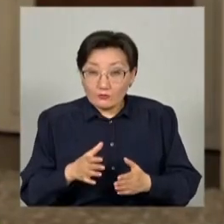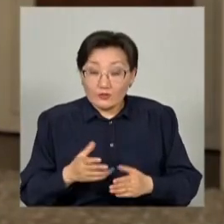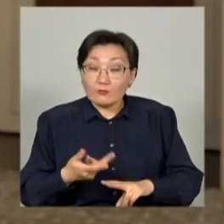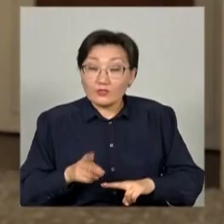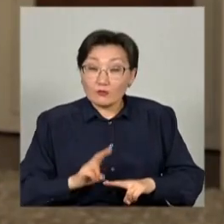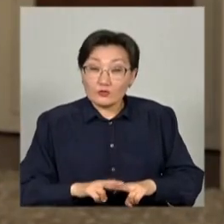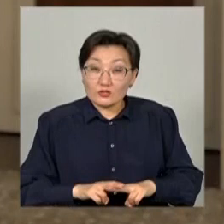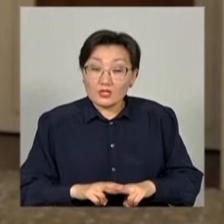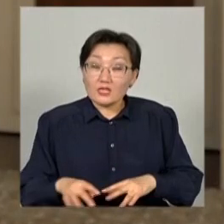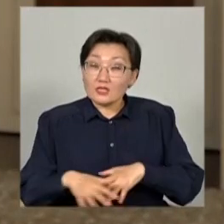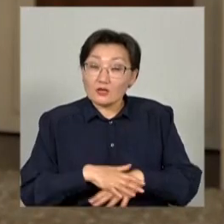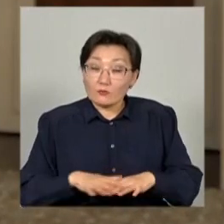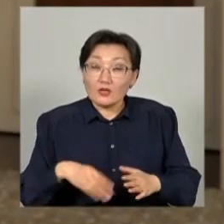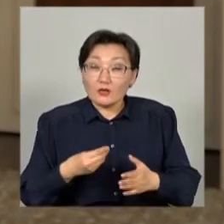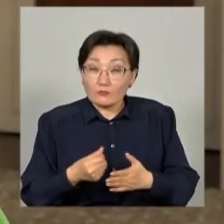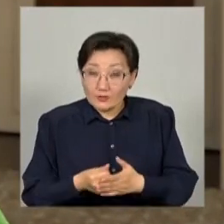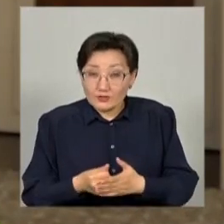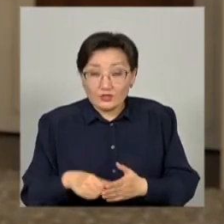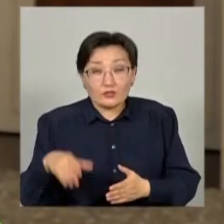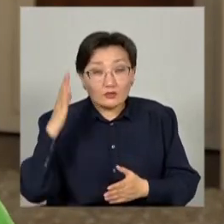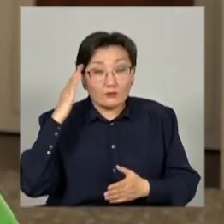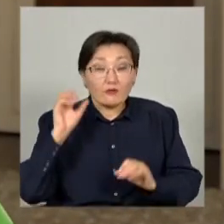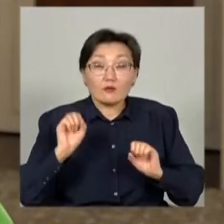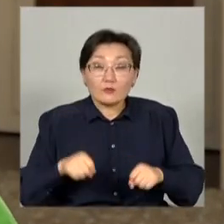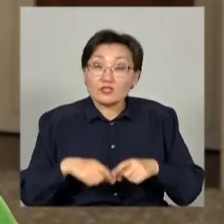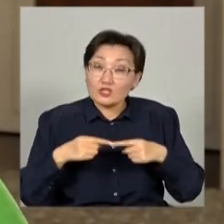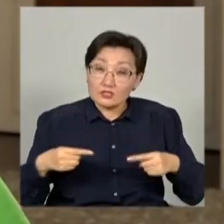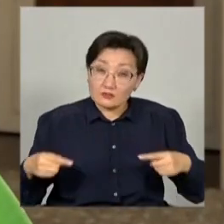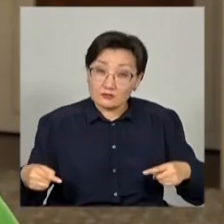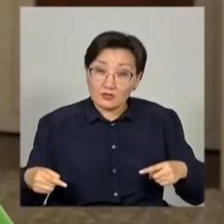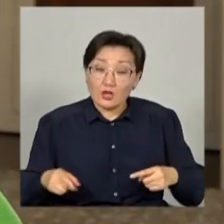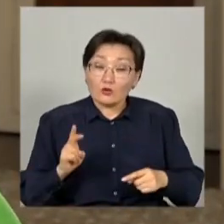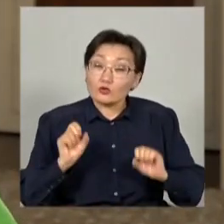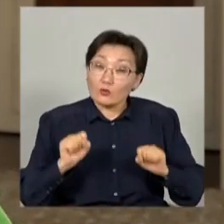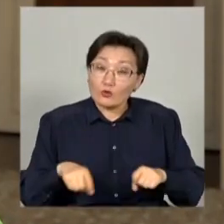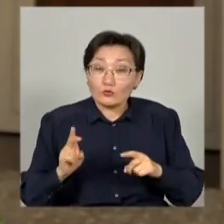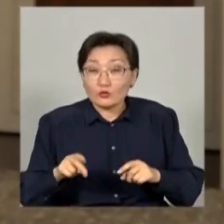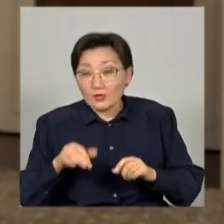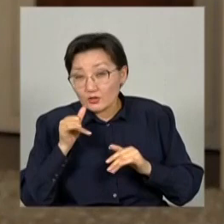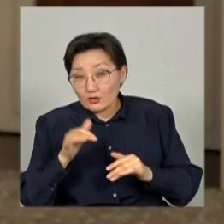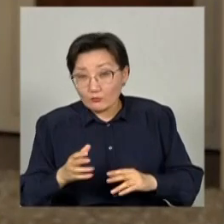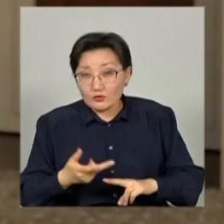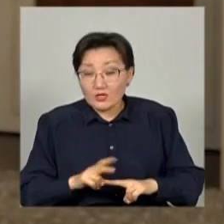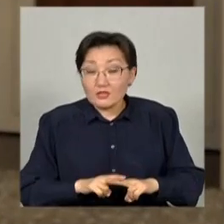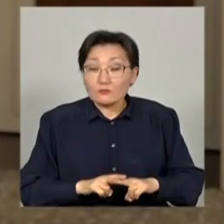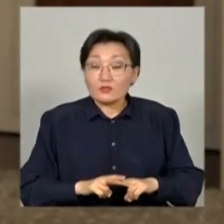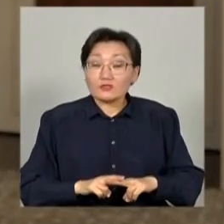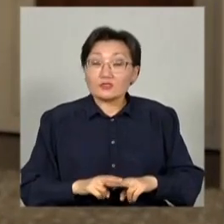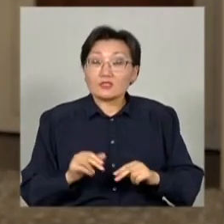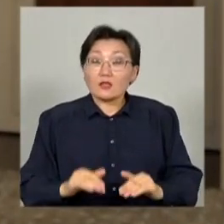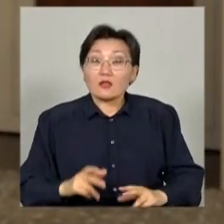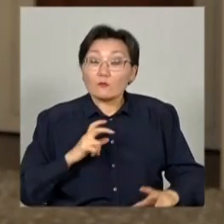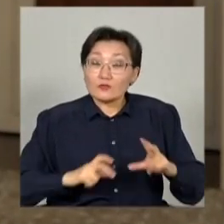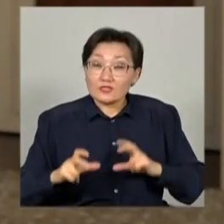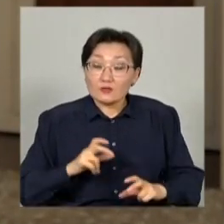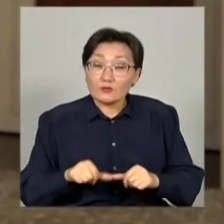что народ, платежеспособность, возможности разные. Кто-то может, кто-то не может. Естественно, высшие учебные